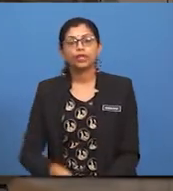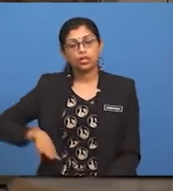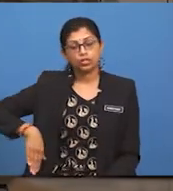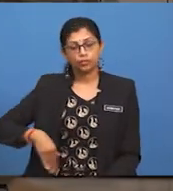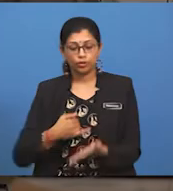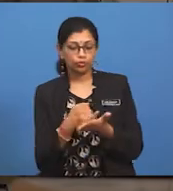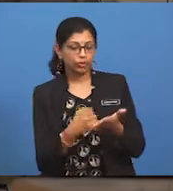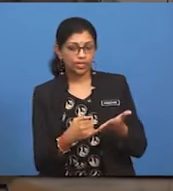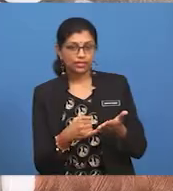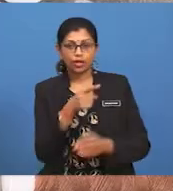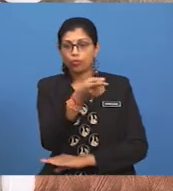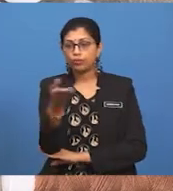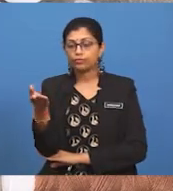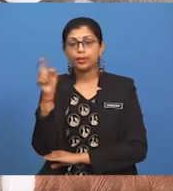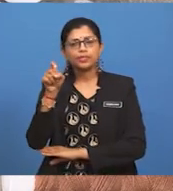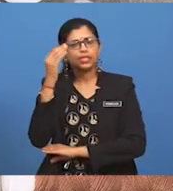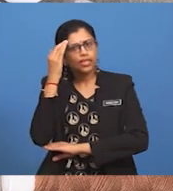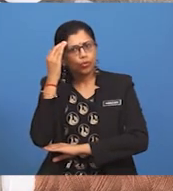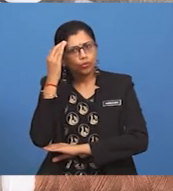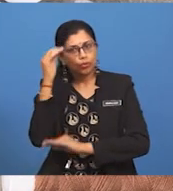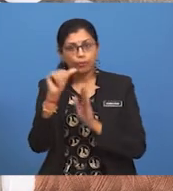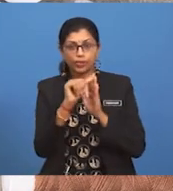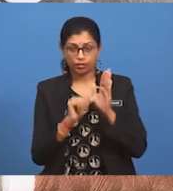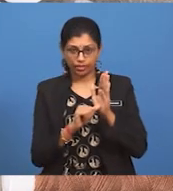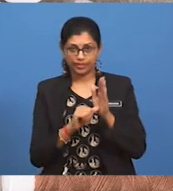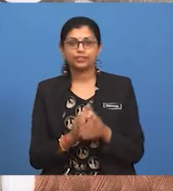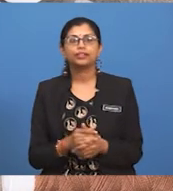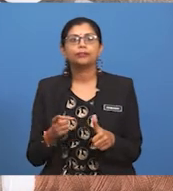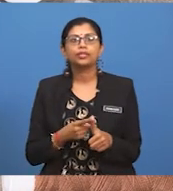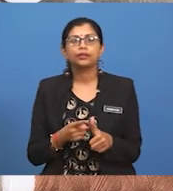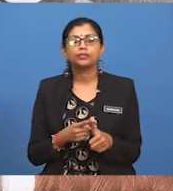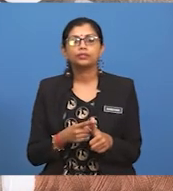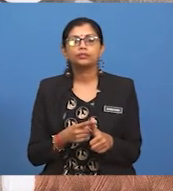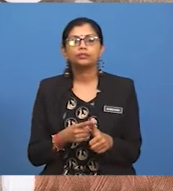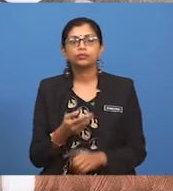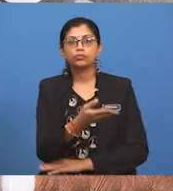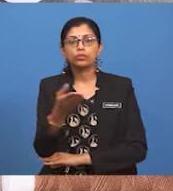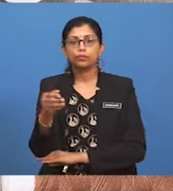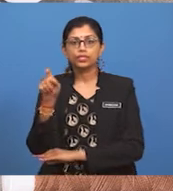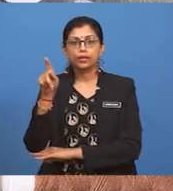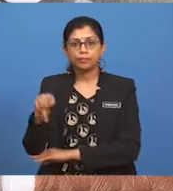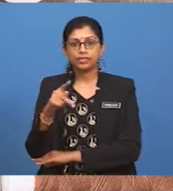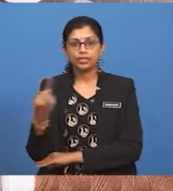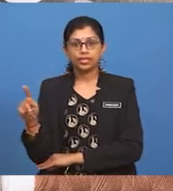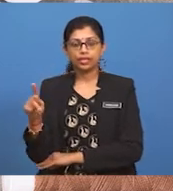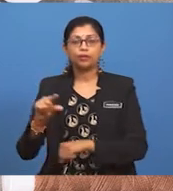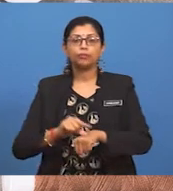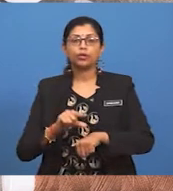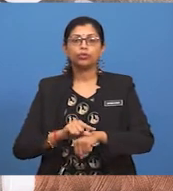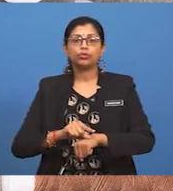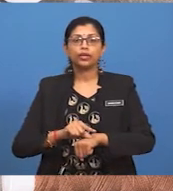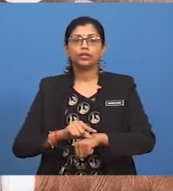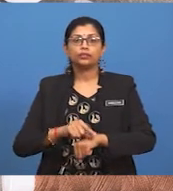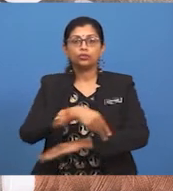pelajar kuasai. Pertama ialah semasa menjawab pola, pelajar perlu memastikan